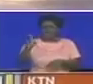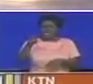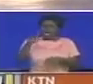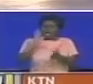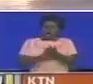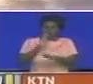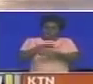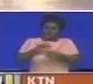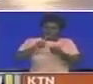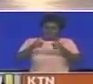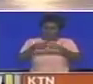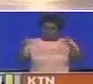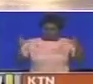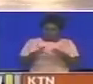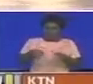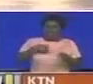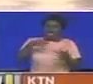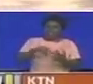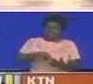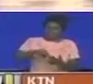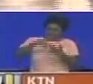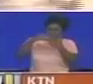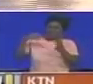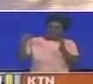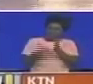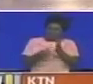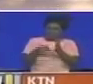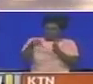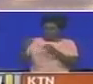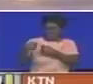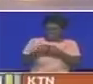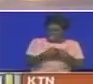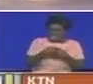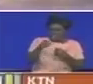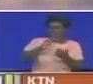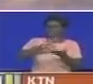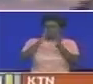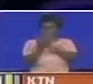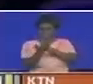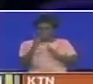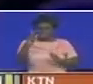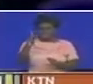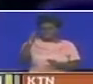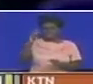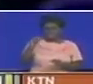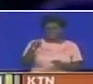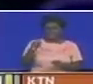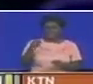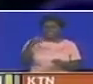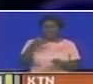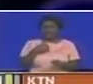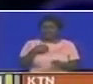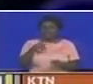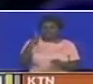la Standard Group, haya ni makala maalum ya masaibu na panda shuka wanazozipitia wanahabari wa KTN. Tutakuwa na mwenyekiti